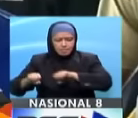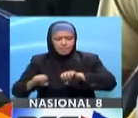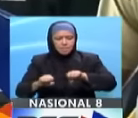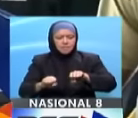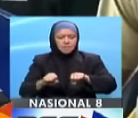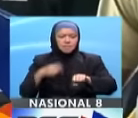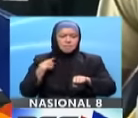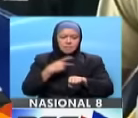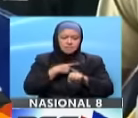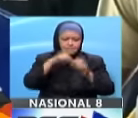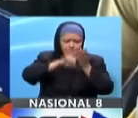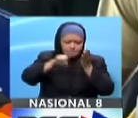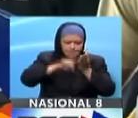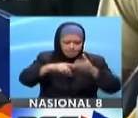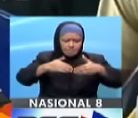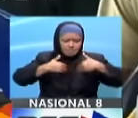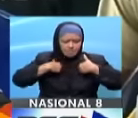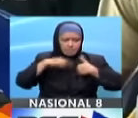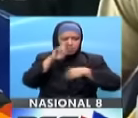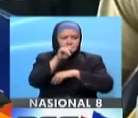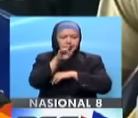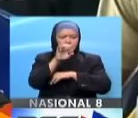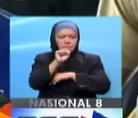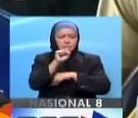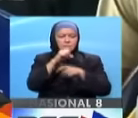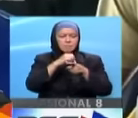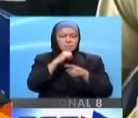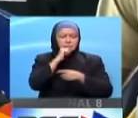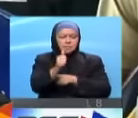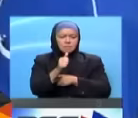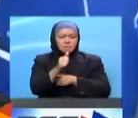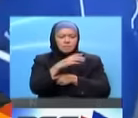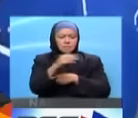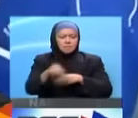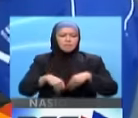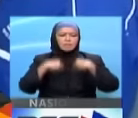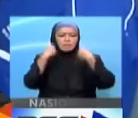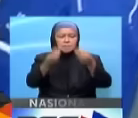ada rabies atau tidak. Dan mereka dan ini juga dibagi vaksin.